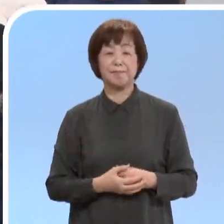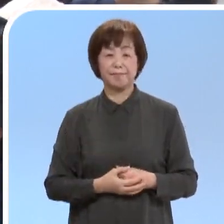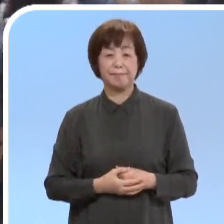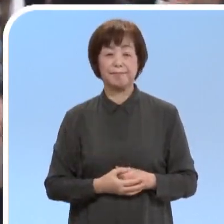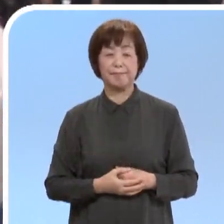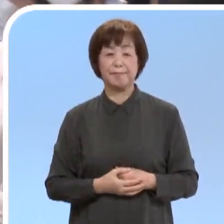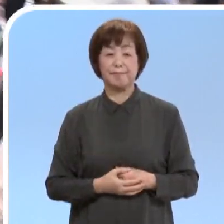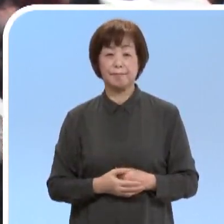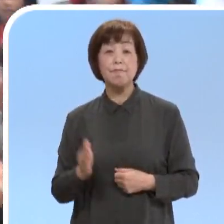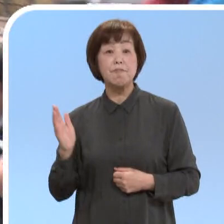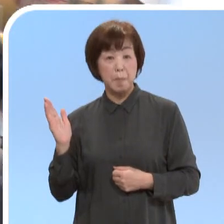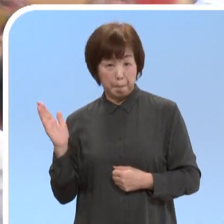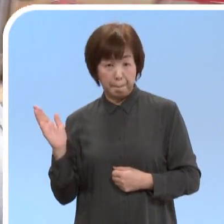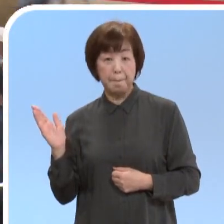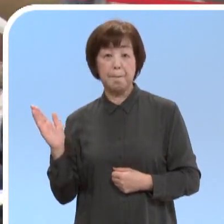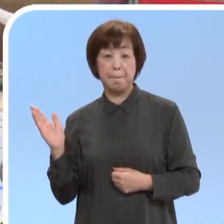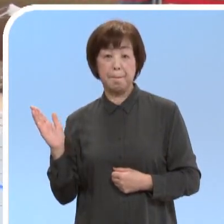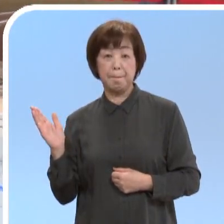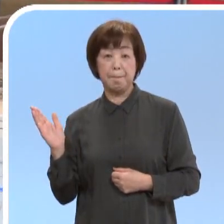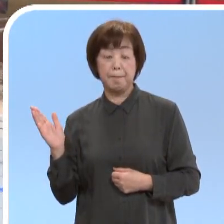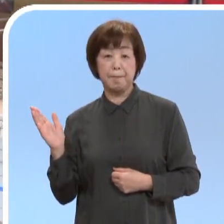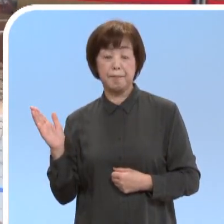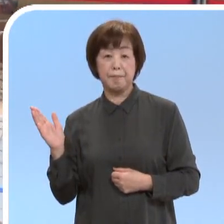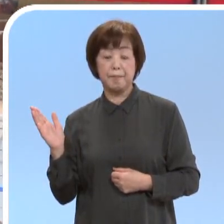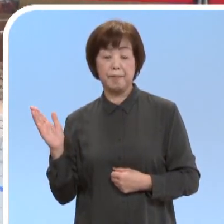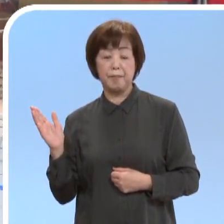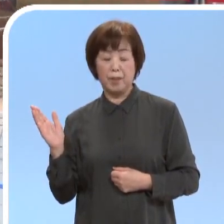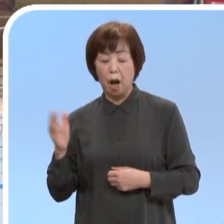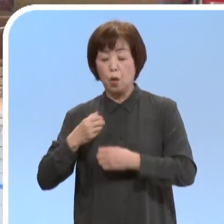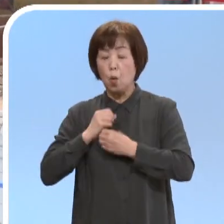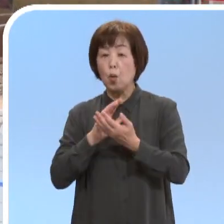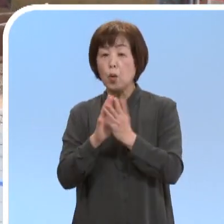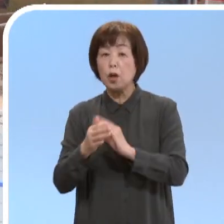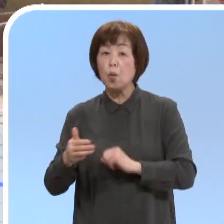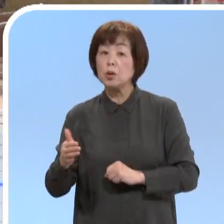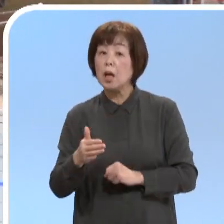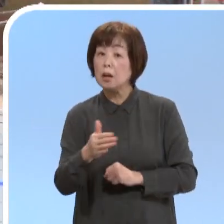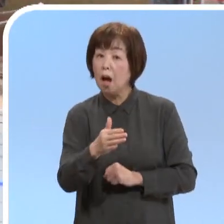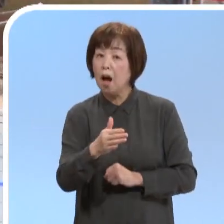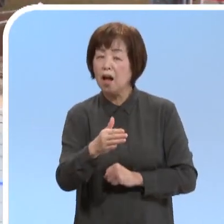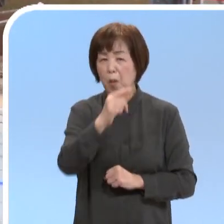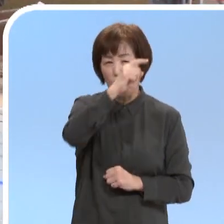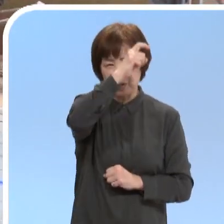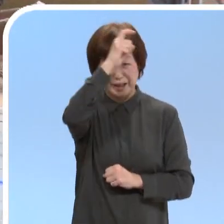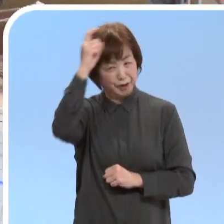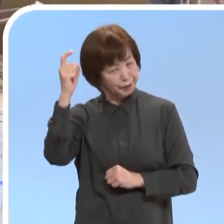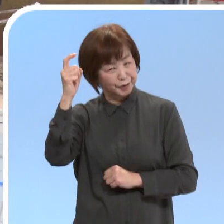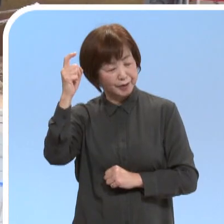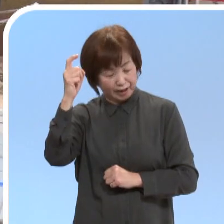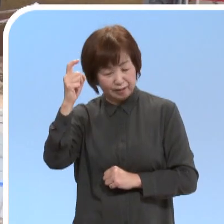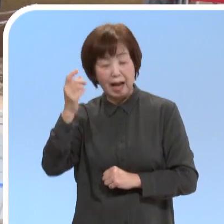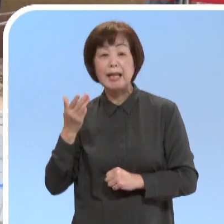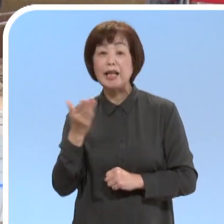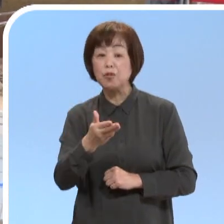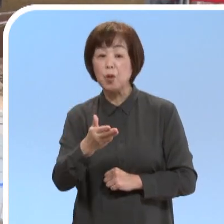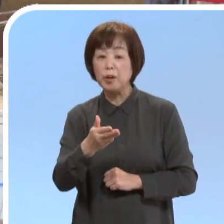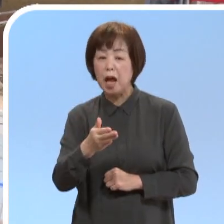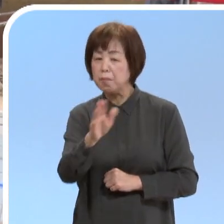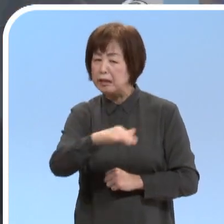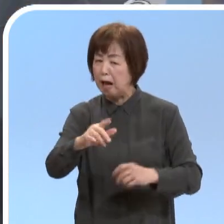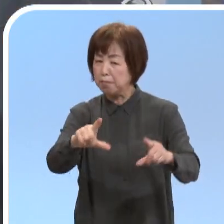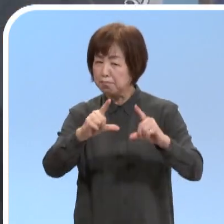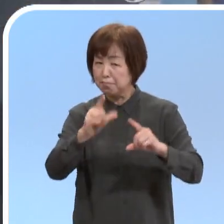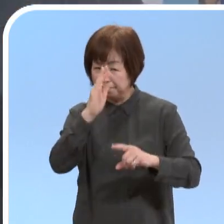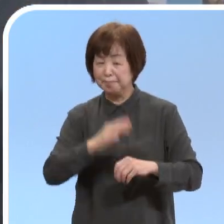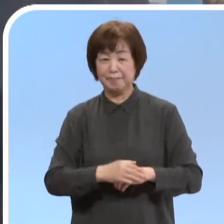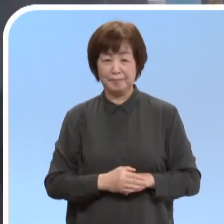ますそしたらここではねえ兵庫県の魚ということでお魚クイズ手をあげてね答えてほしいと思い